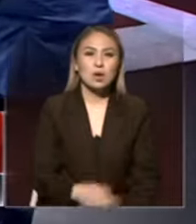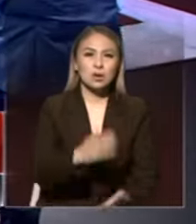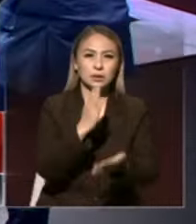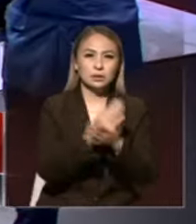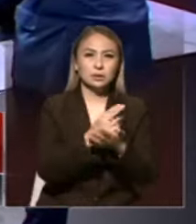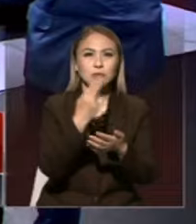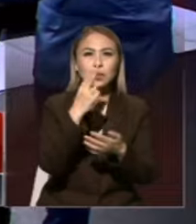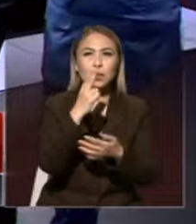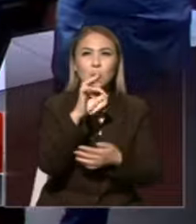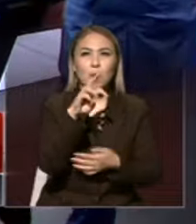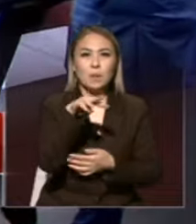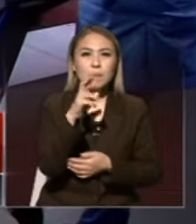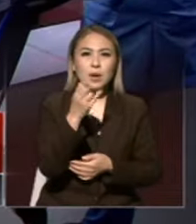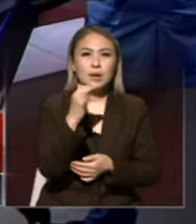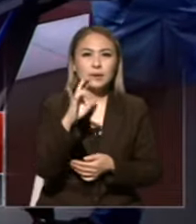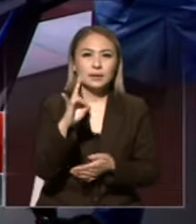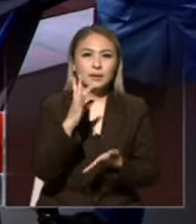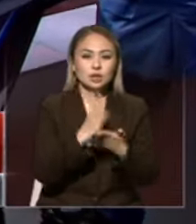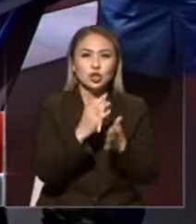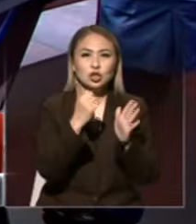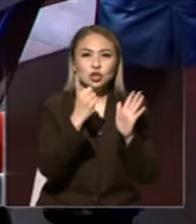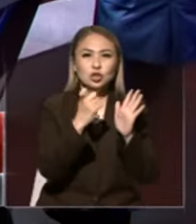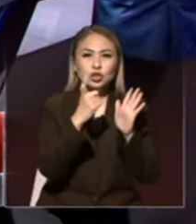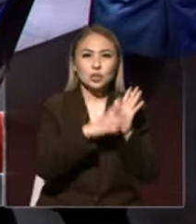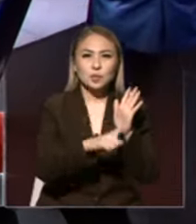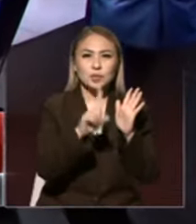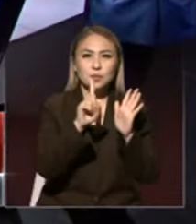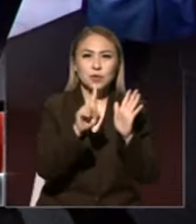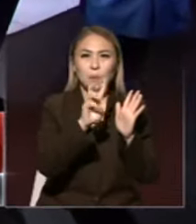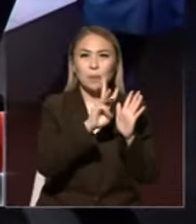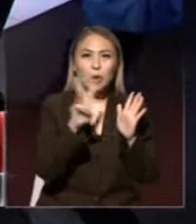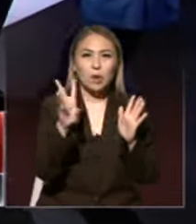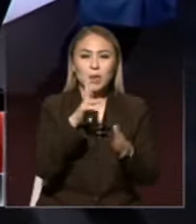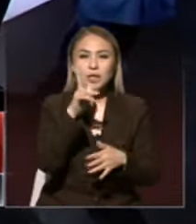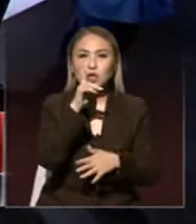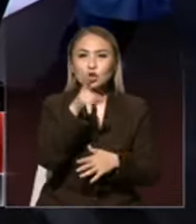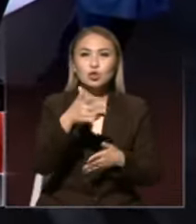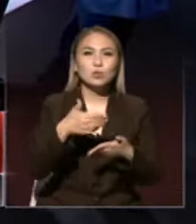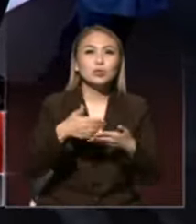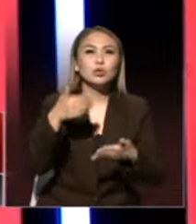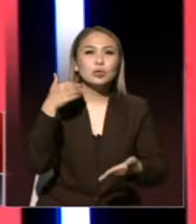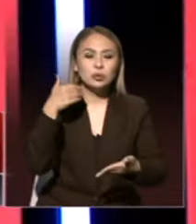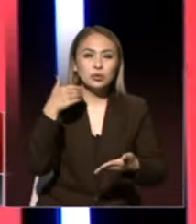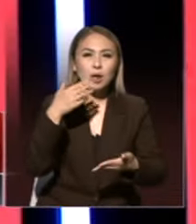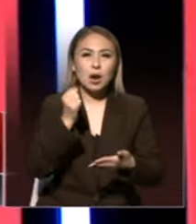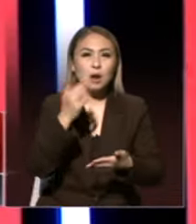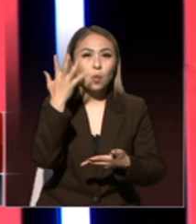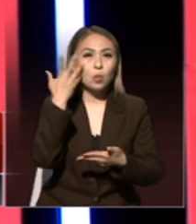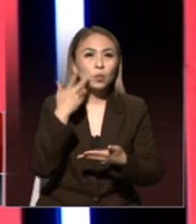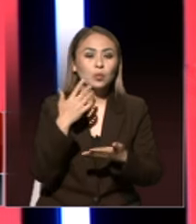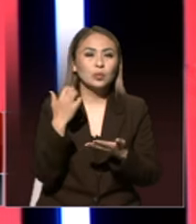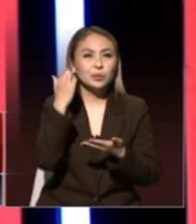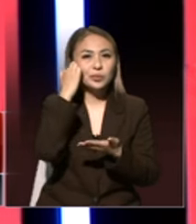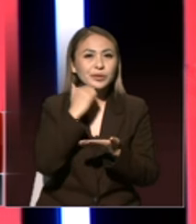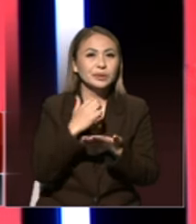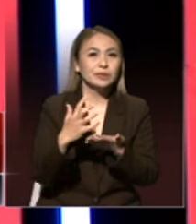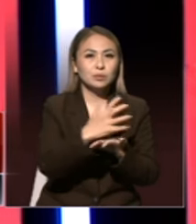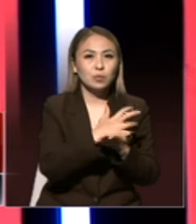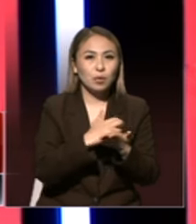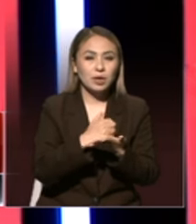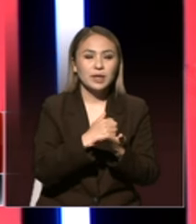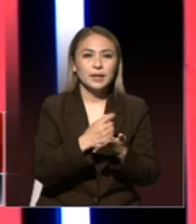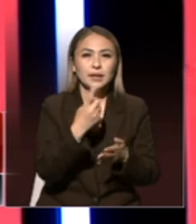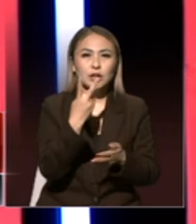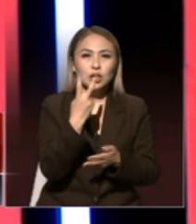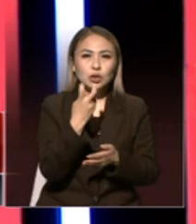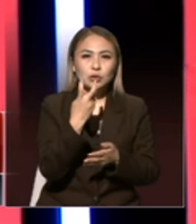білесіздер. Оның мысалға 171 миллион теңге болатын бағасы, 3 жыл бұрынғы бағасы. Қалай өтіл алым енгізілді,